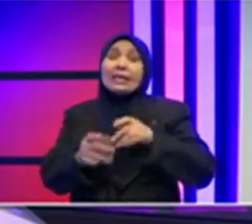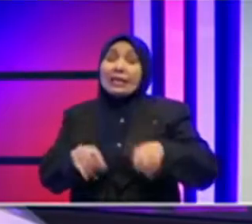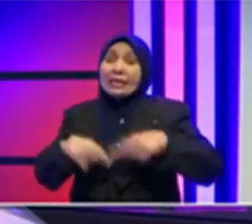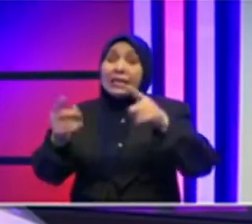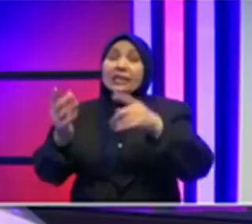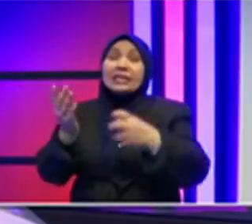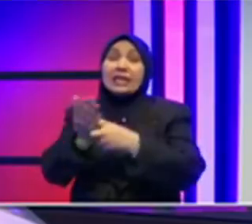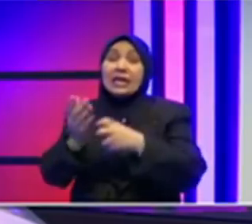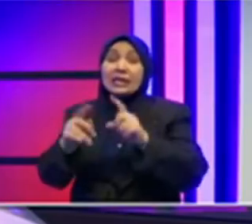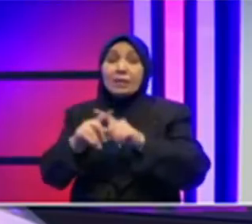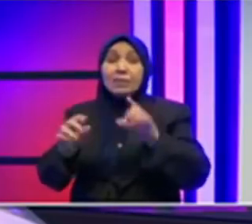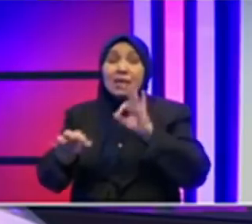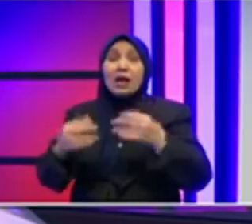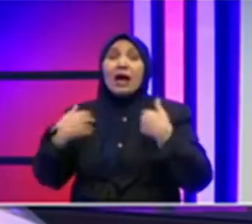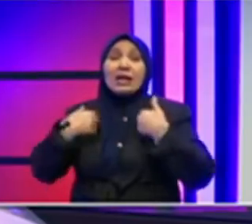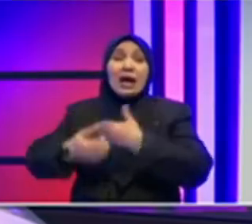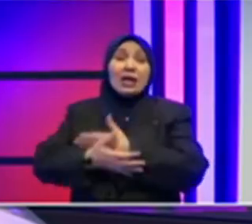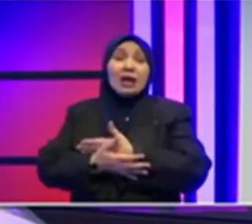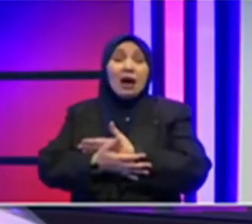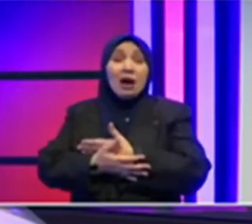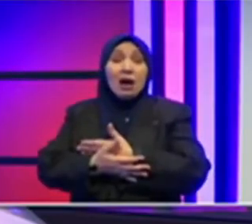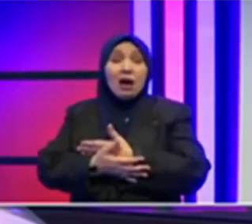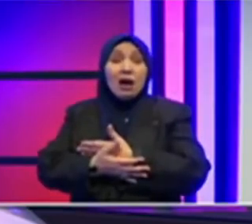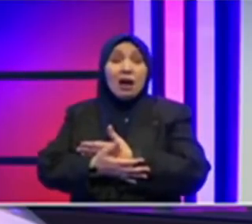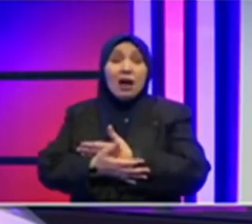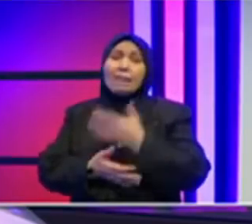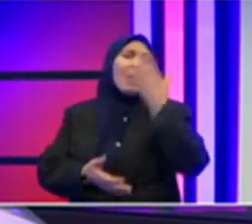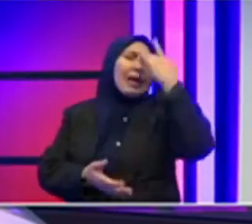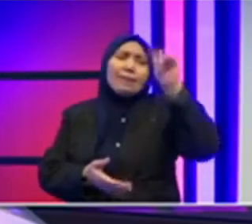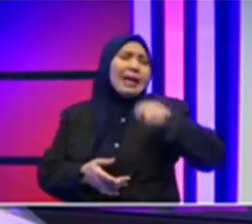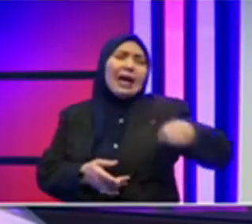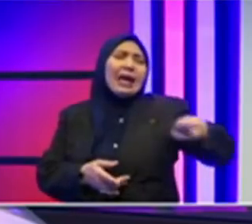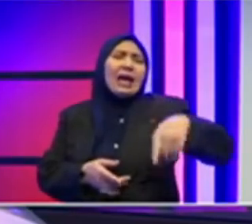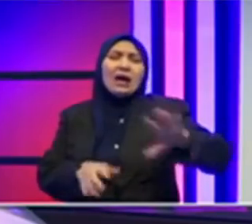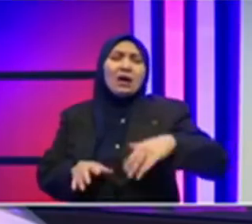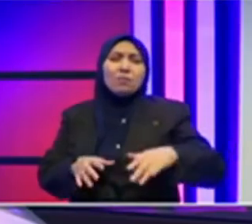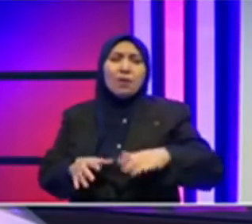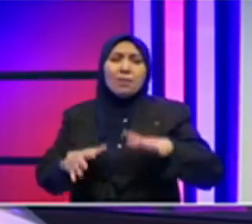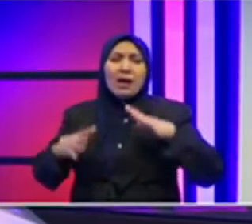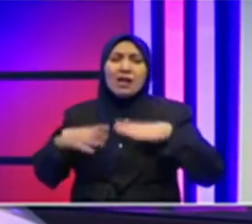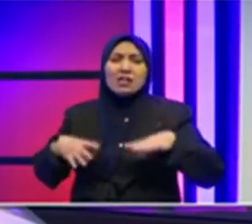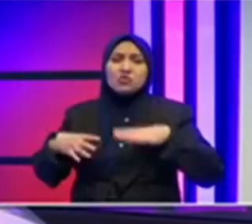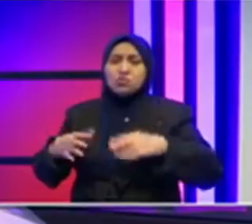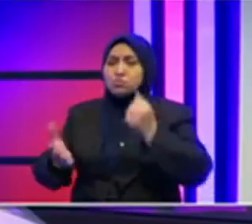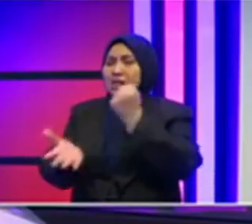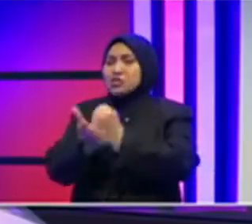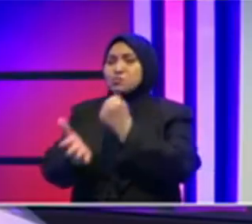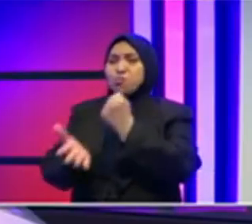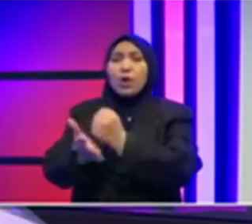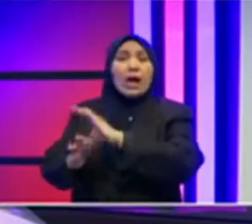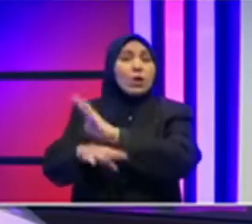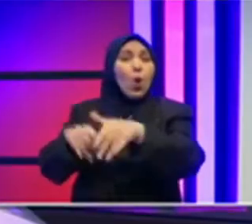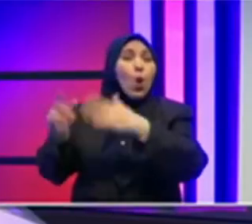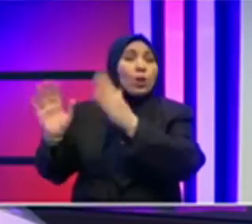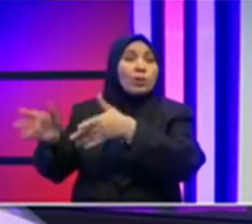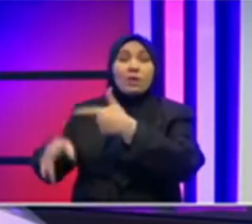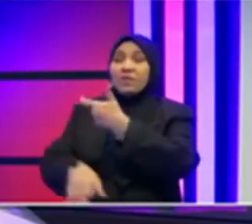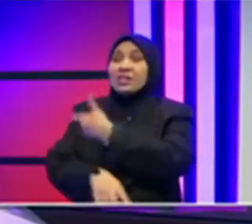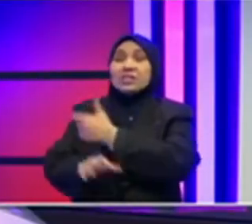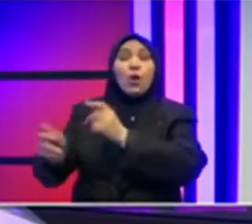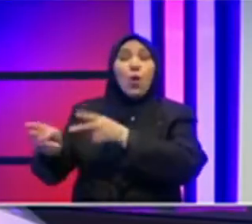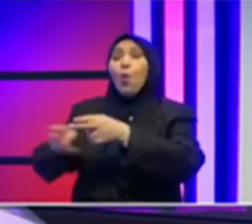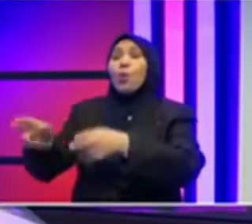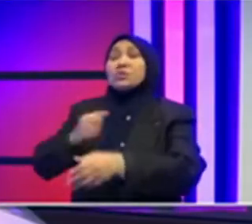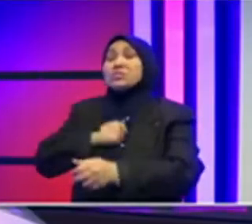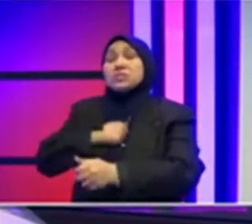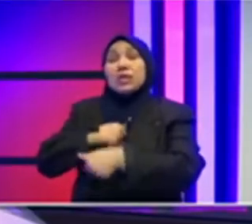Tetapi kalau kita ada anak, jangan pula pandai-pandailah uruskan baju, pasport, segala-galanya, vaksin, semua urus sendiri. Sesat